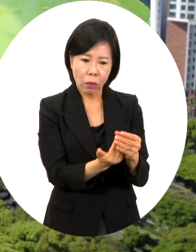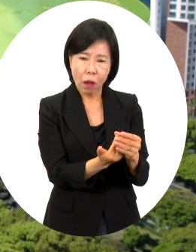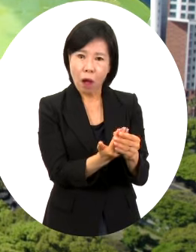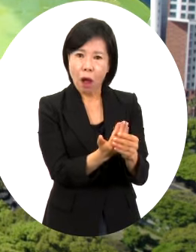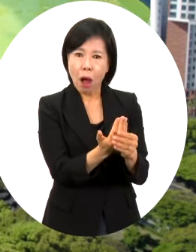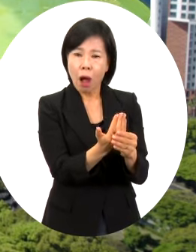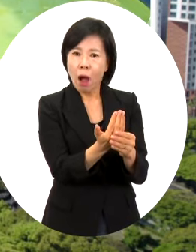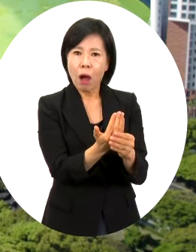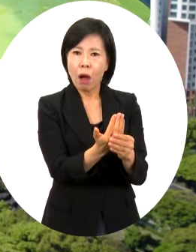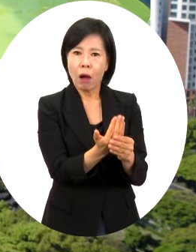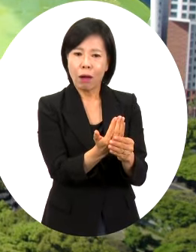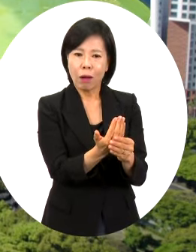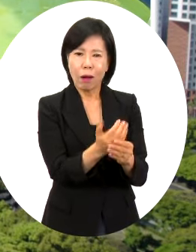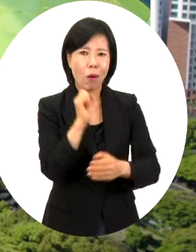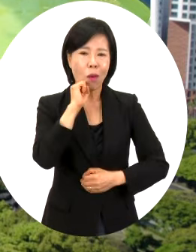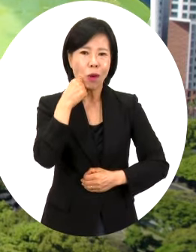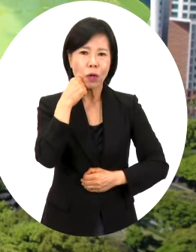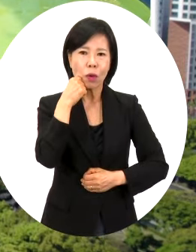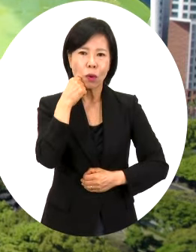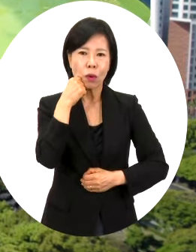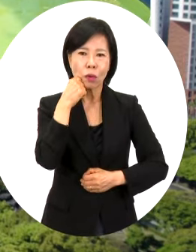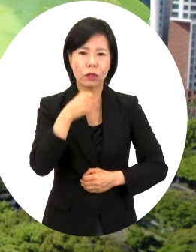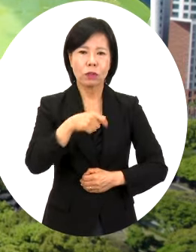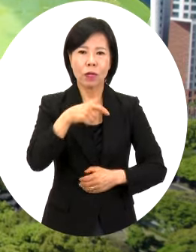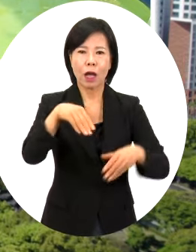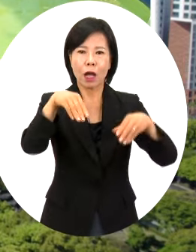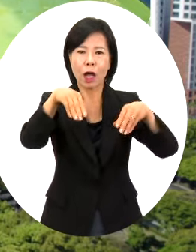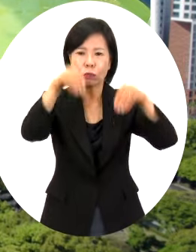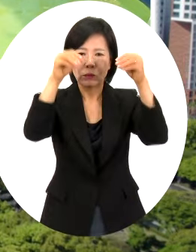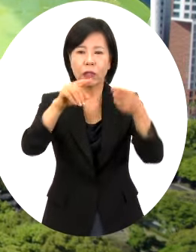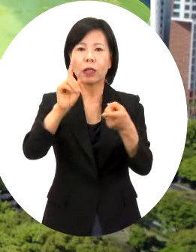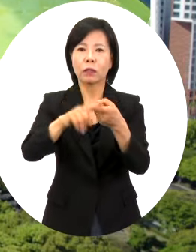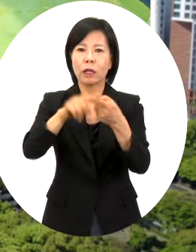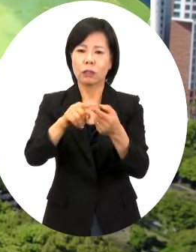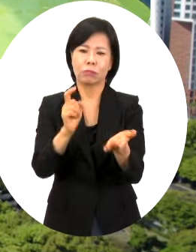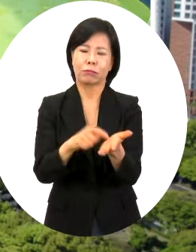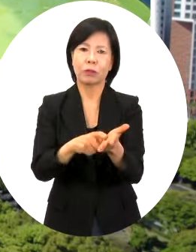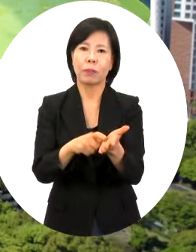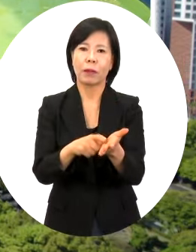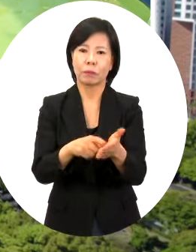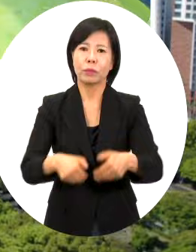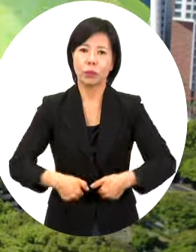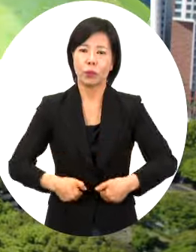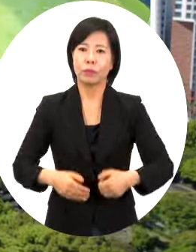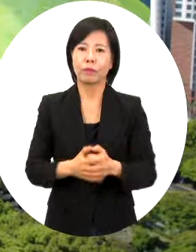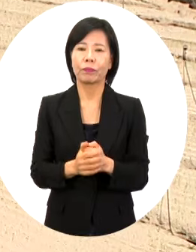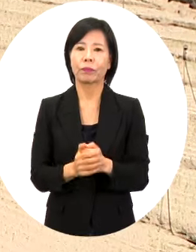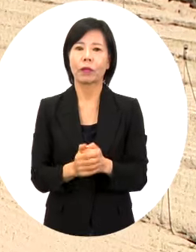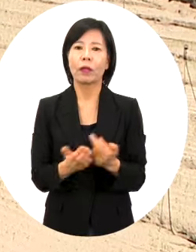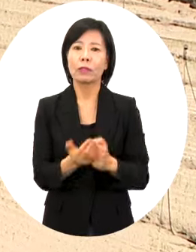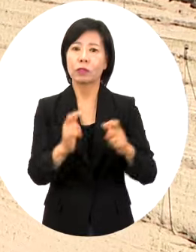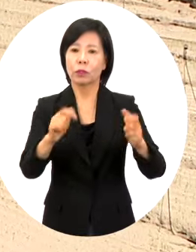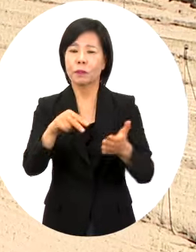발화가 지연되고 불균형한 생육 상태를 보여 선제적 가뭄 대응이 시급한 상황인데요.